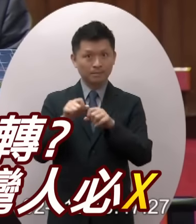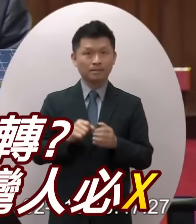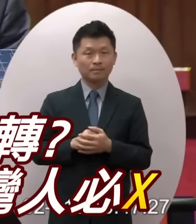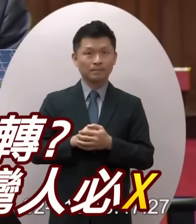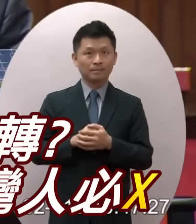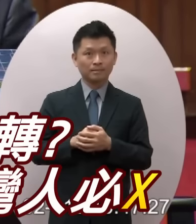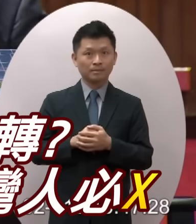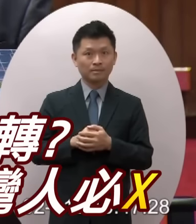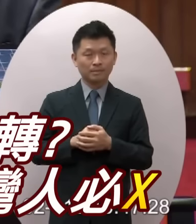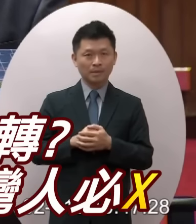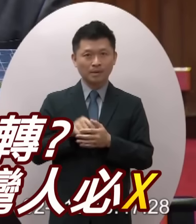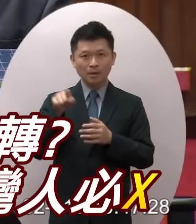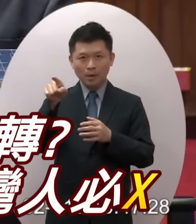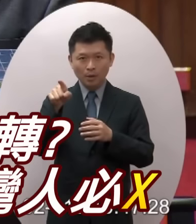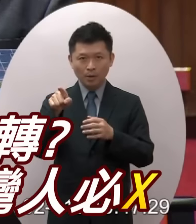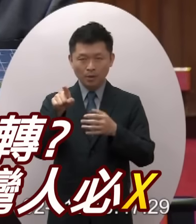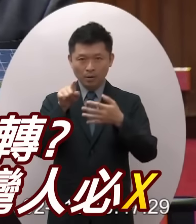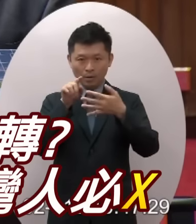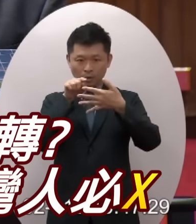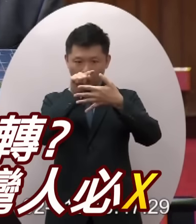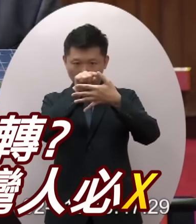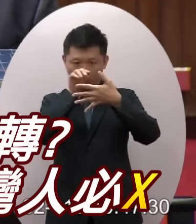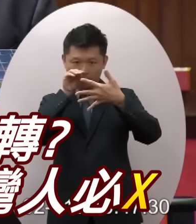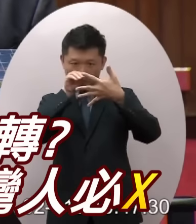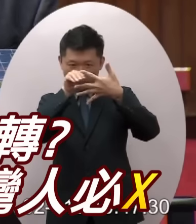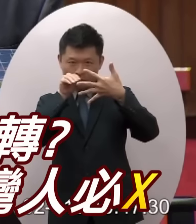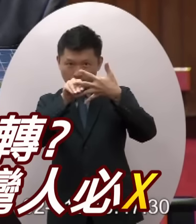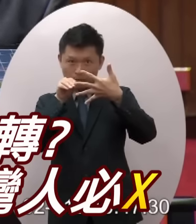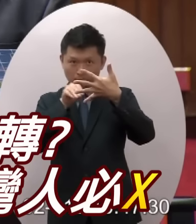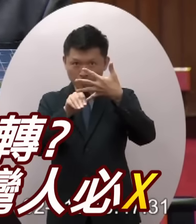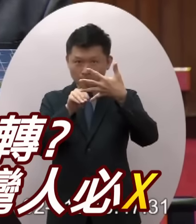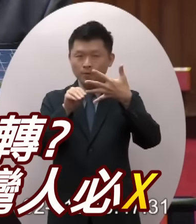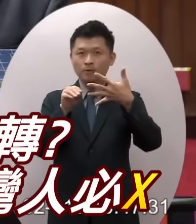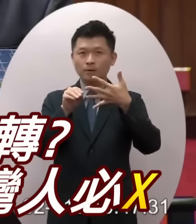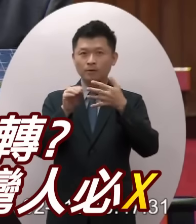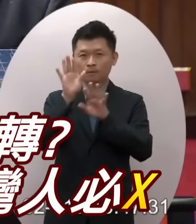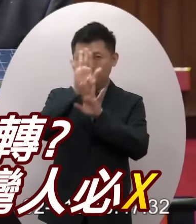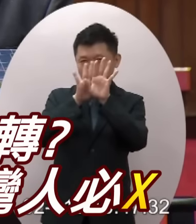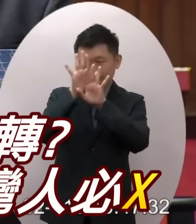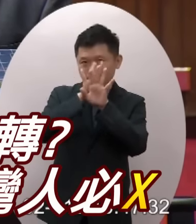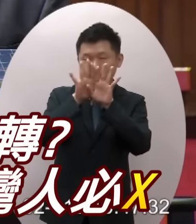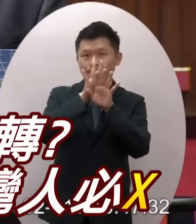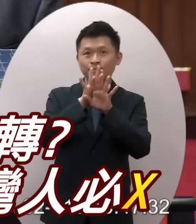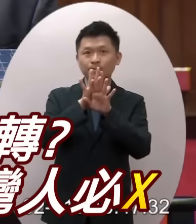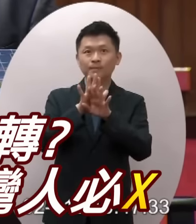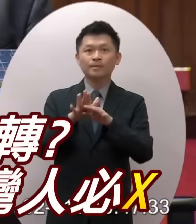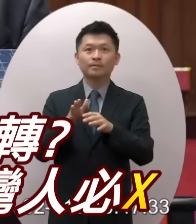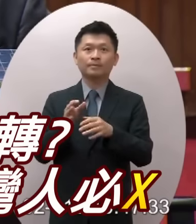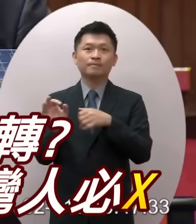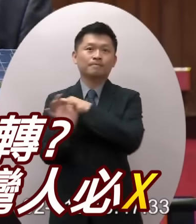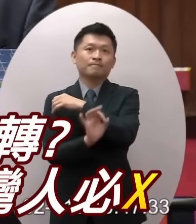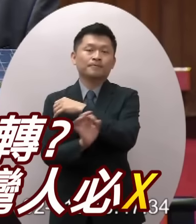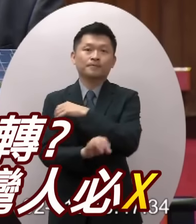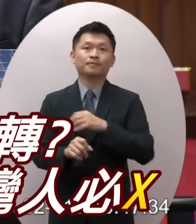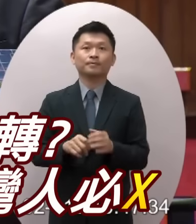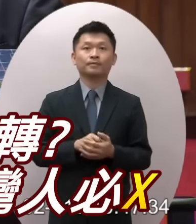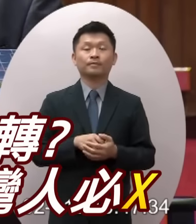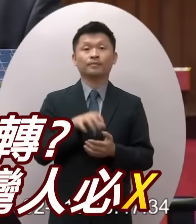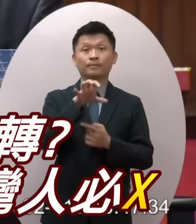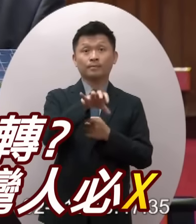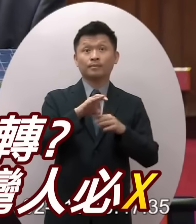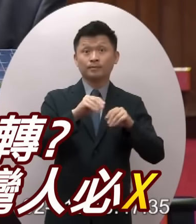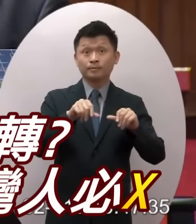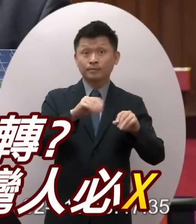模糊的空间，河流顺便空。我跟你讲，农地买袂免税，你知无？院